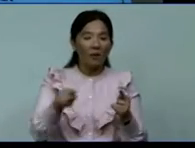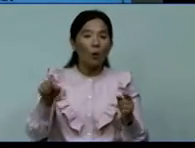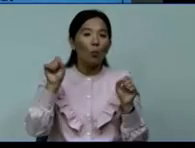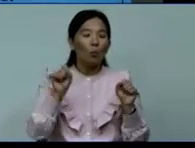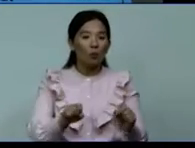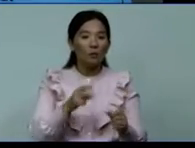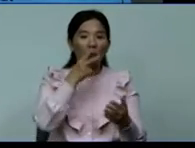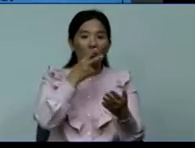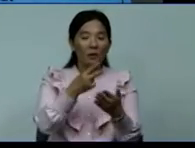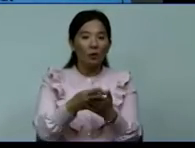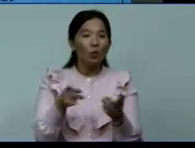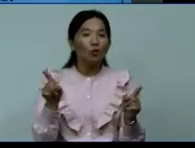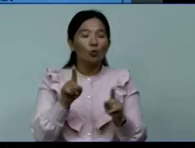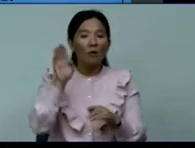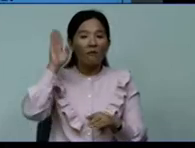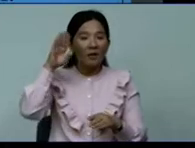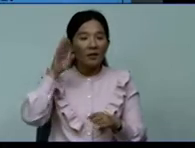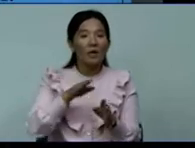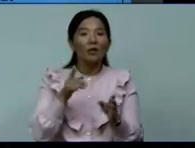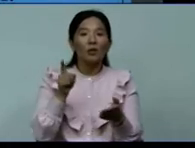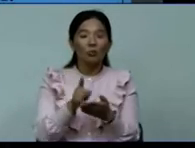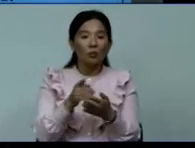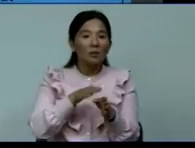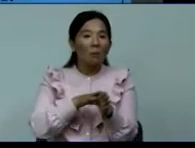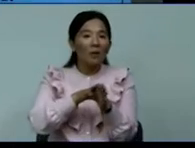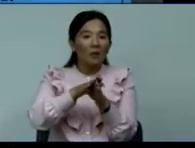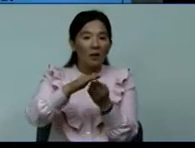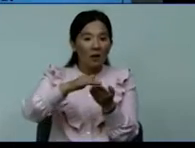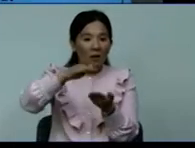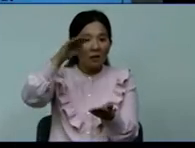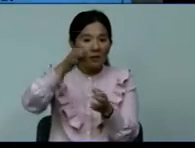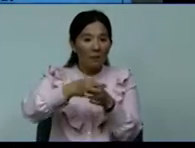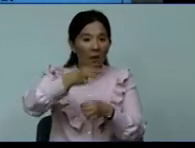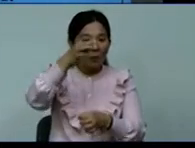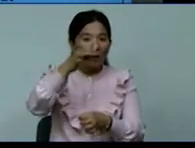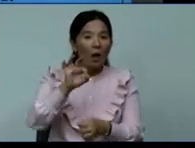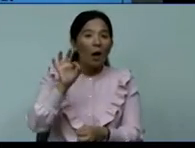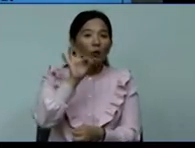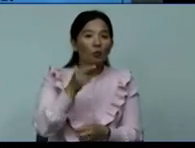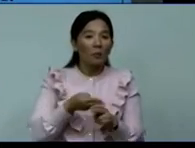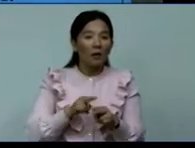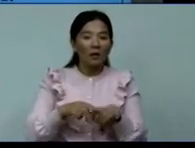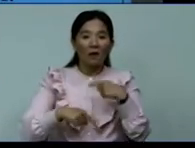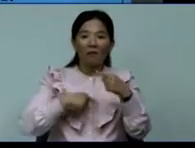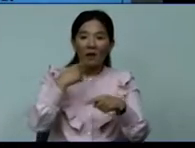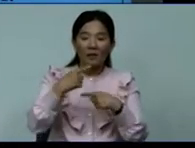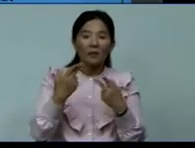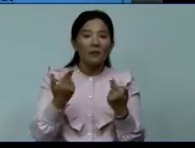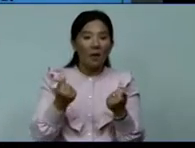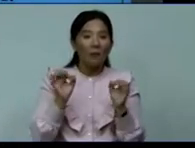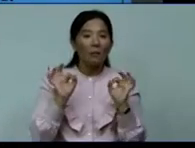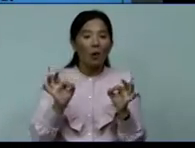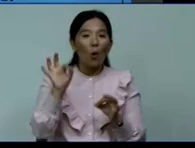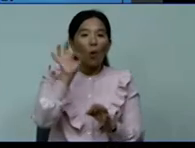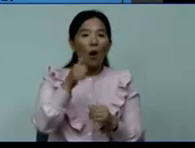наблюдать, что вода начинает заполнять пробирку. О чем это говорит, ребят? Правильно, о